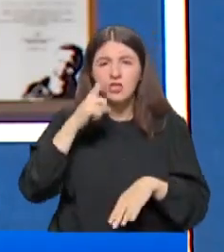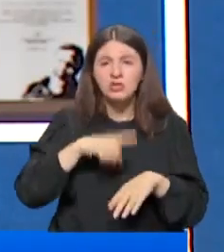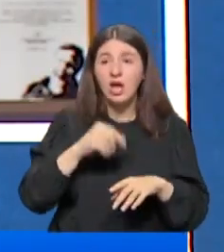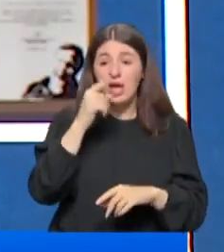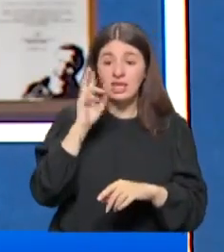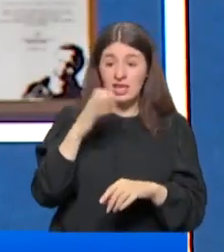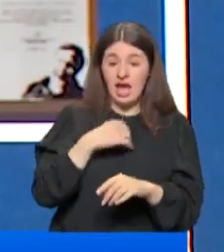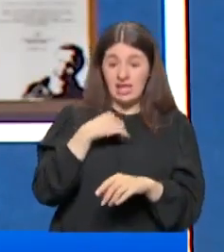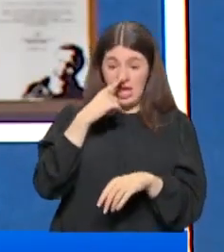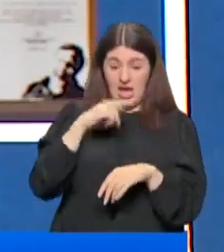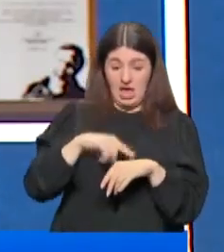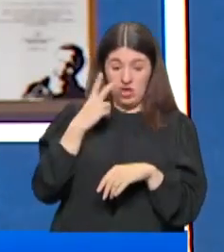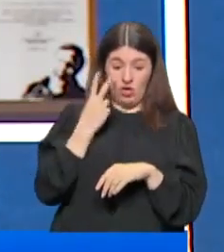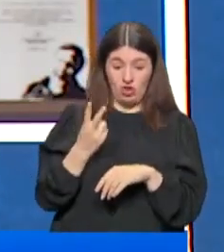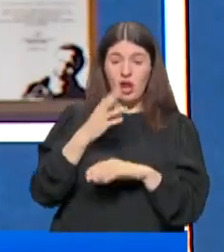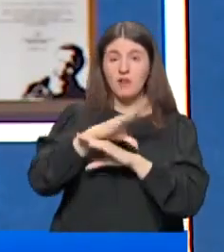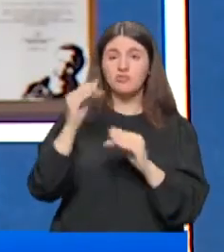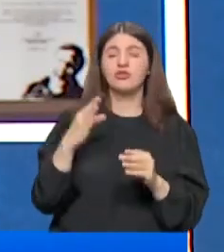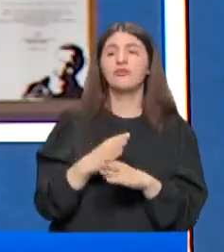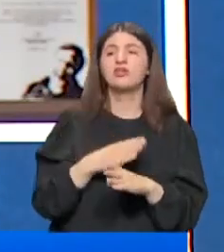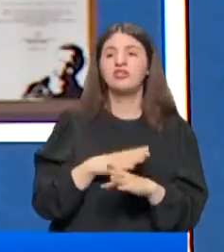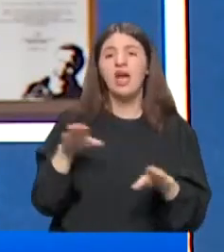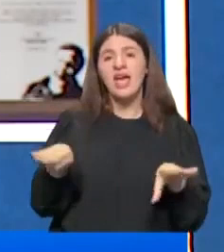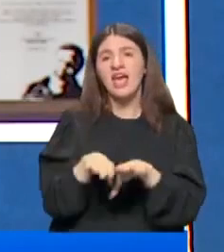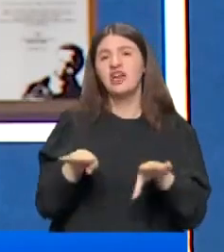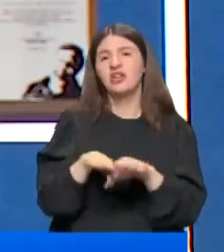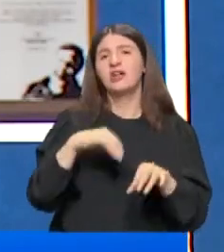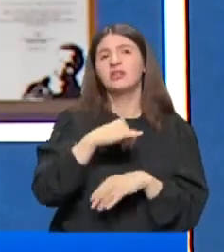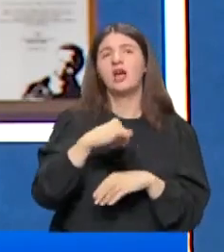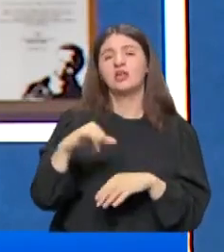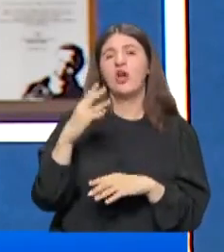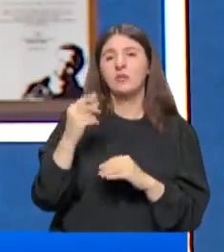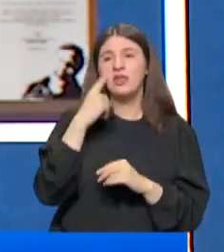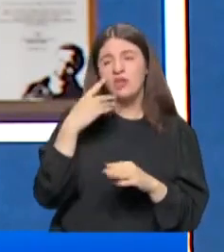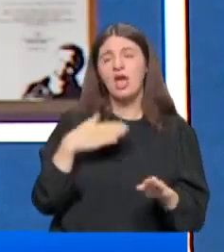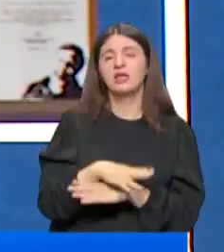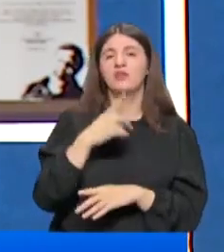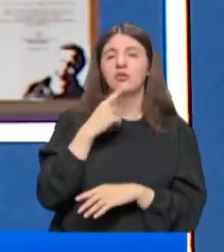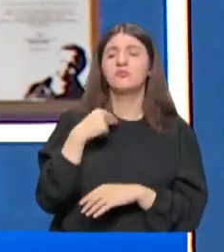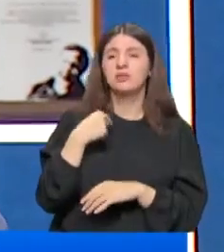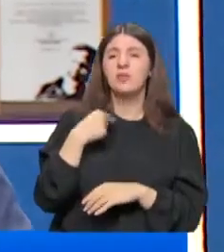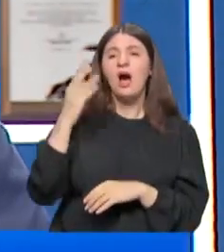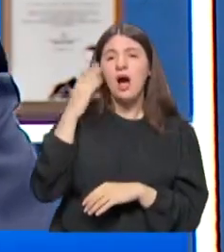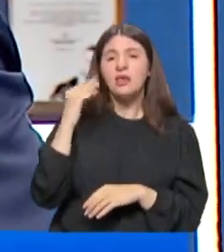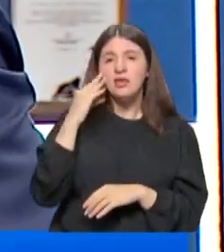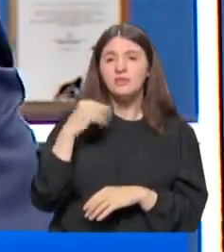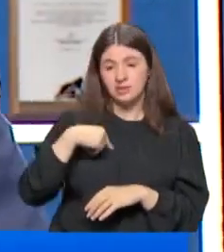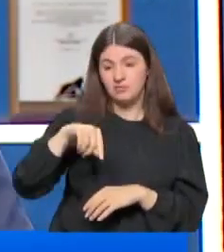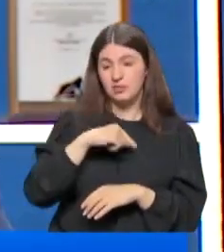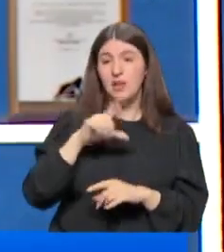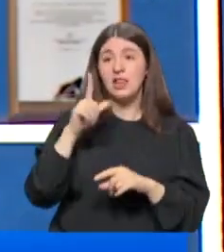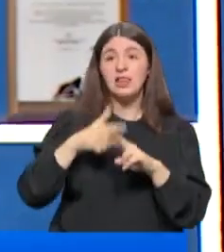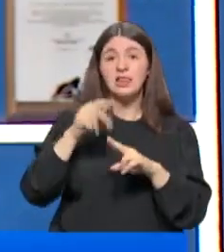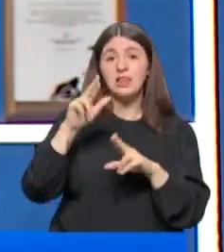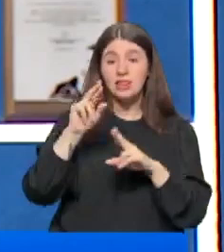İnançları doğrultusunda bütün vatandaşlarına eşit yakınlıkta olması devletin esas diyoruz. Bizim anladığımız